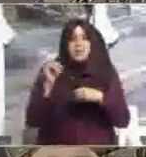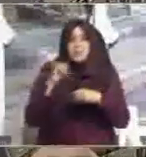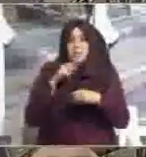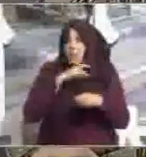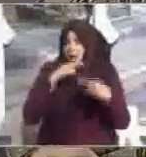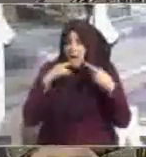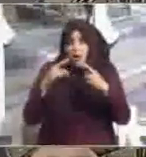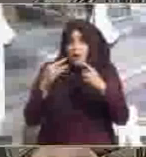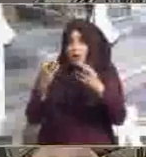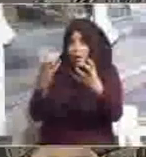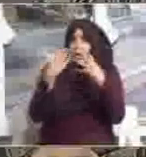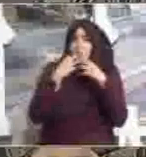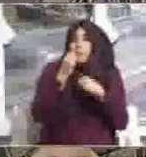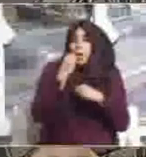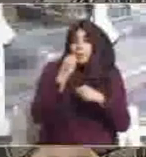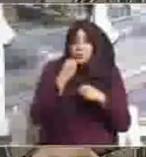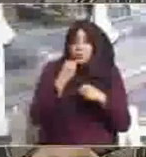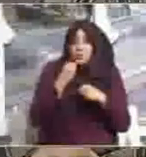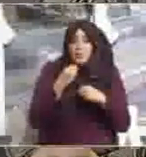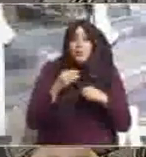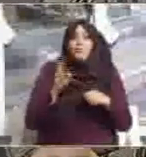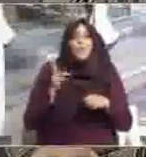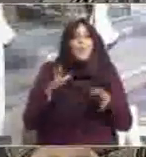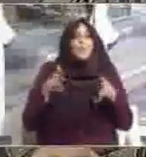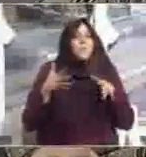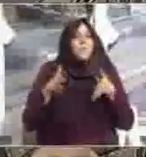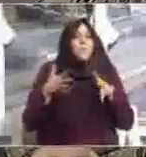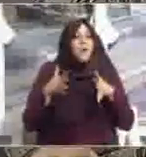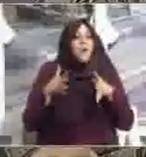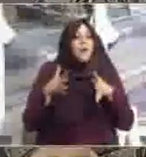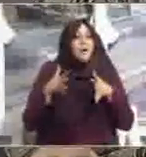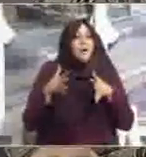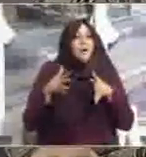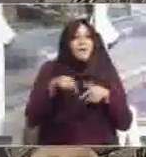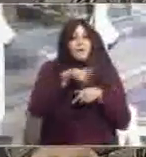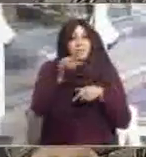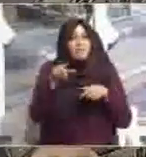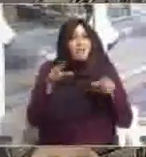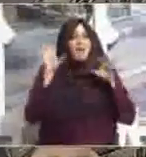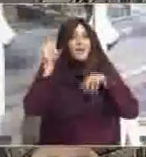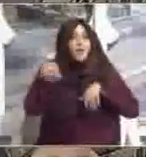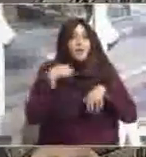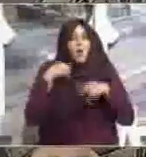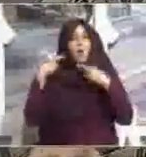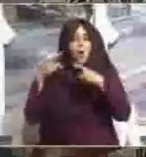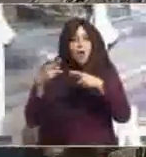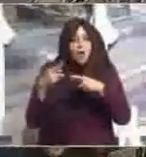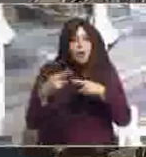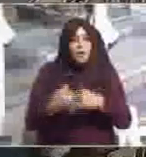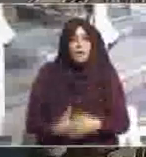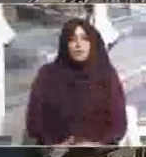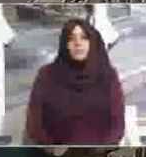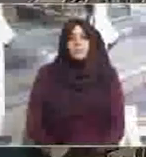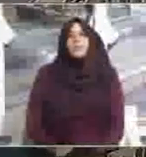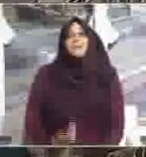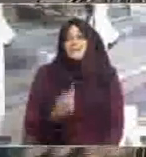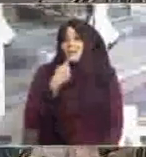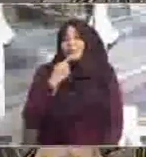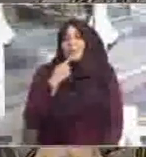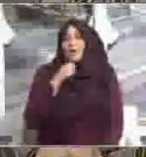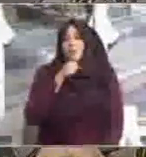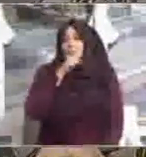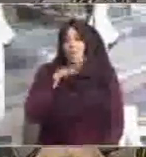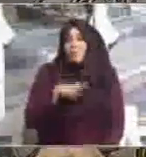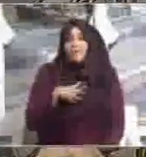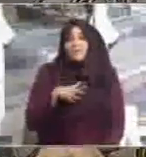لالتهموني. فلذلك خوفا يعني من هؤلاء لهذاك انا اعطيت حق سيد. ايوه شوف بمعنى النبي صلى الله عليه وسلم